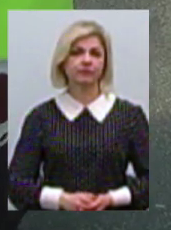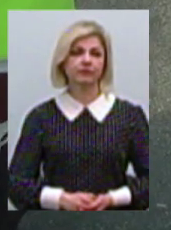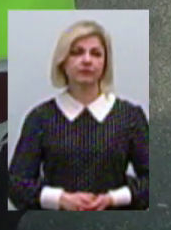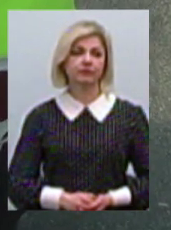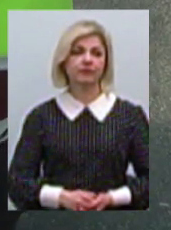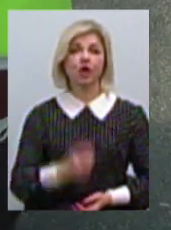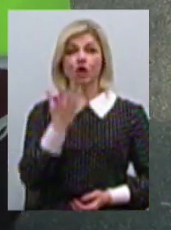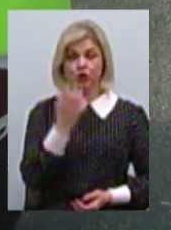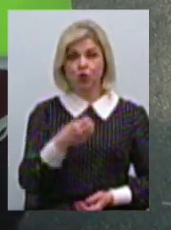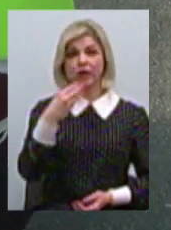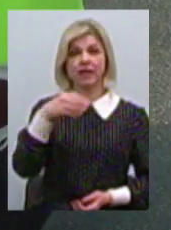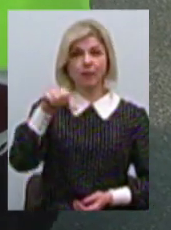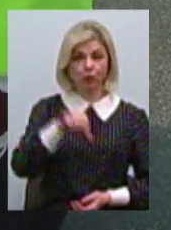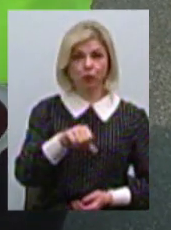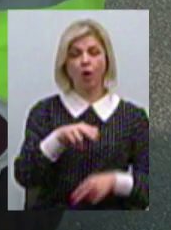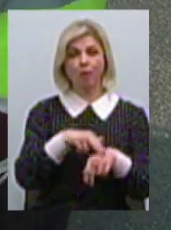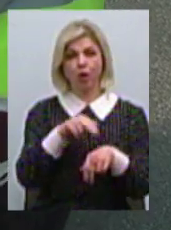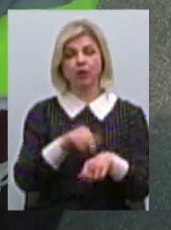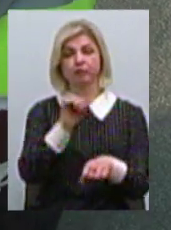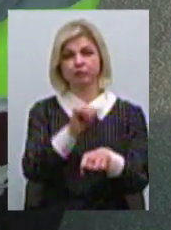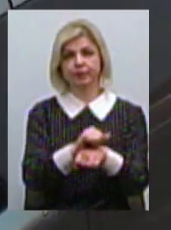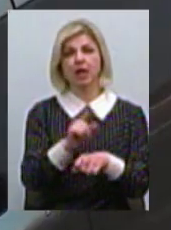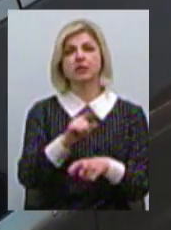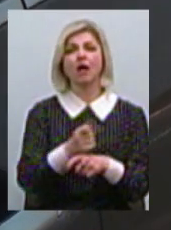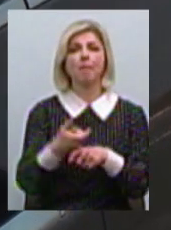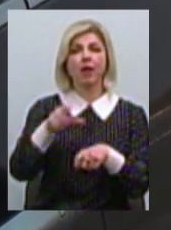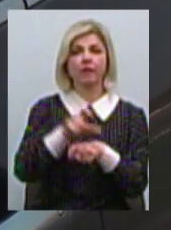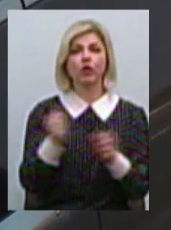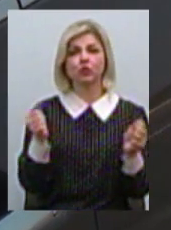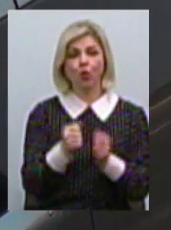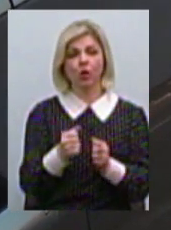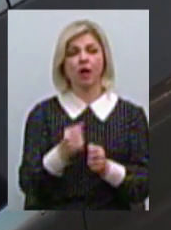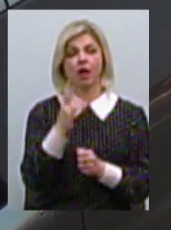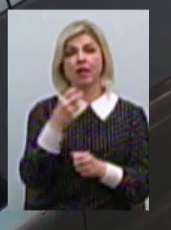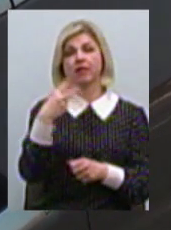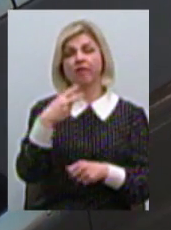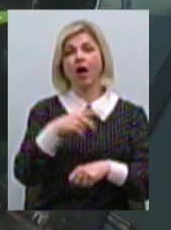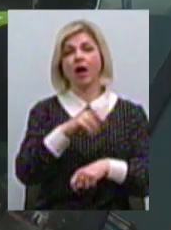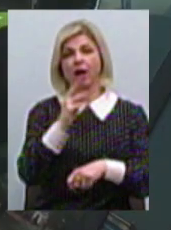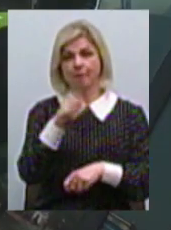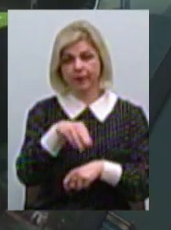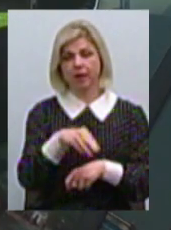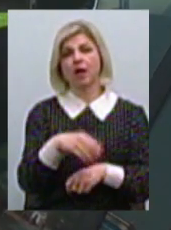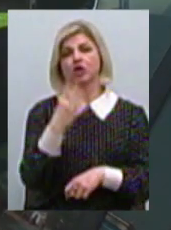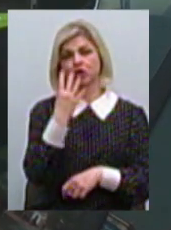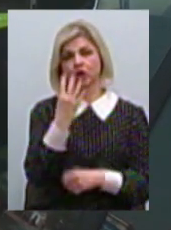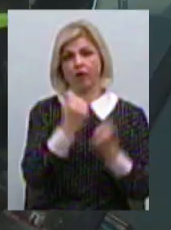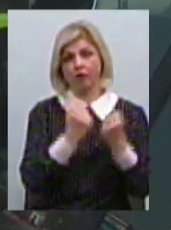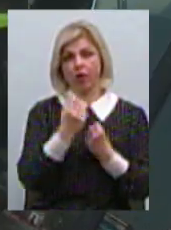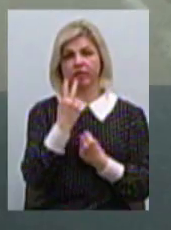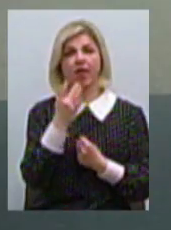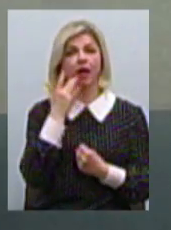Ще за півгодини поліцейські зупинили за перевищення швидкості більше ніж на 20 км на годину чотири водії – двох легкових автомобілів та